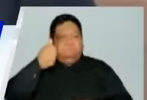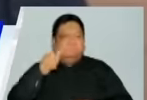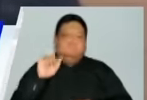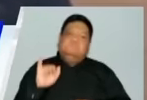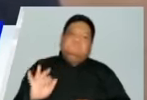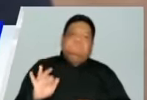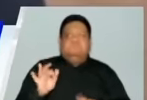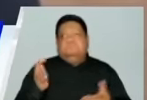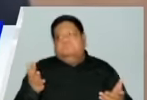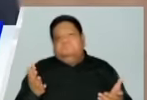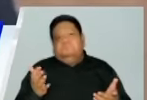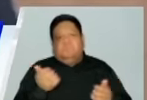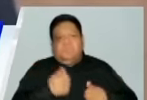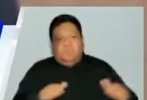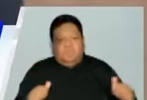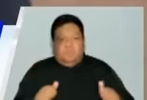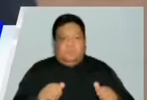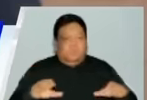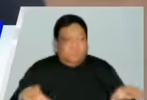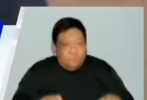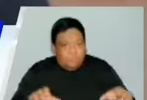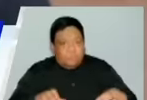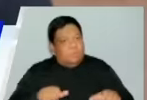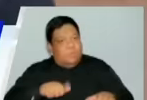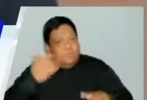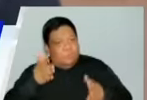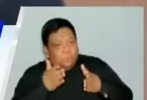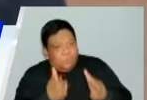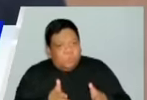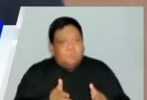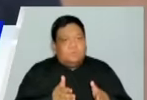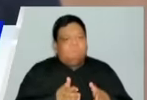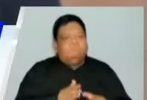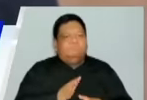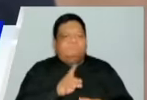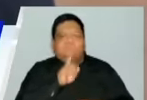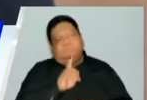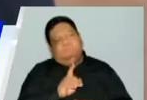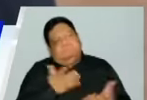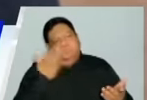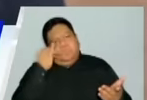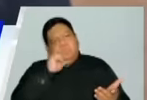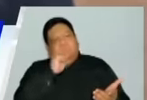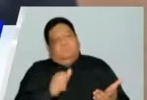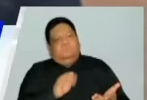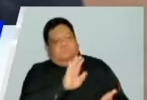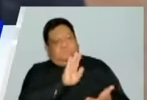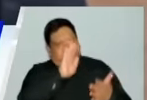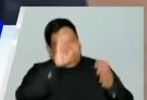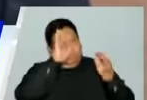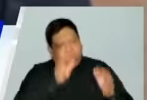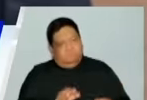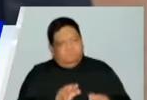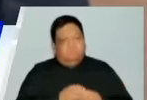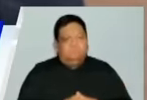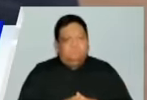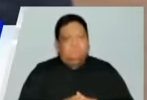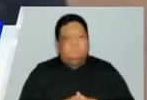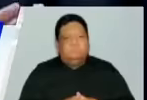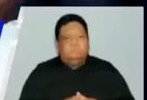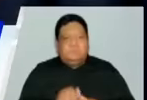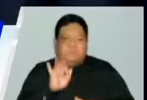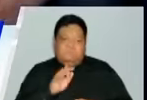medical reasons or whatever reasons, depende yan ang pagbigyan siya. All he has to do is to